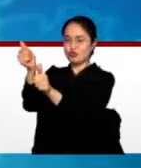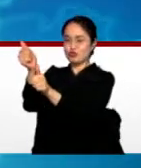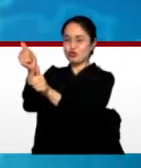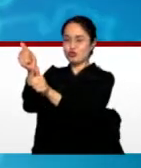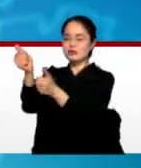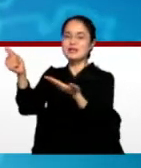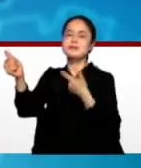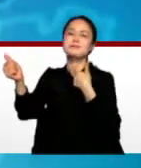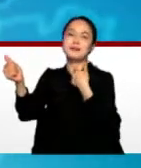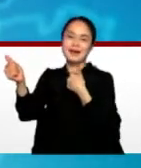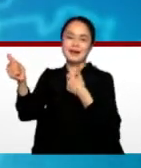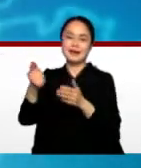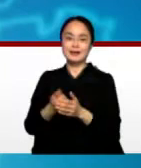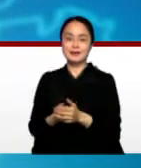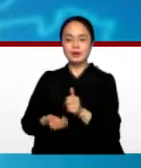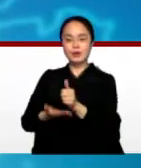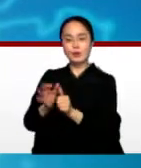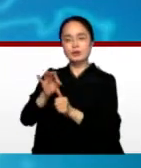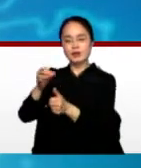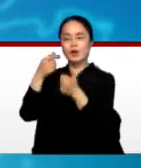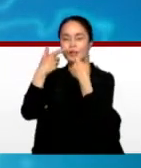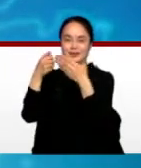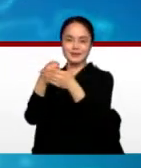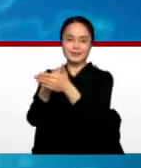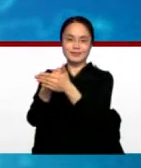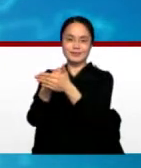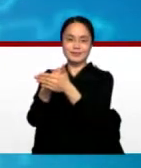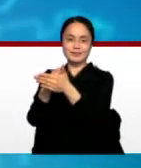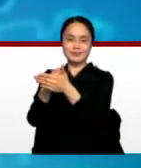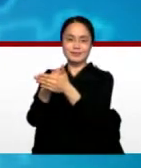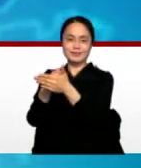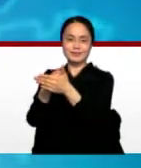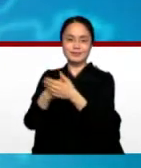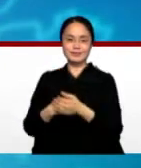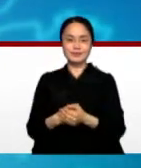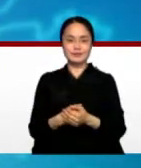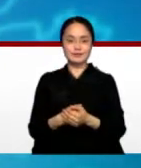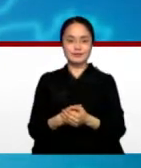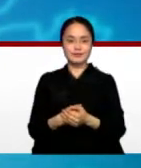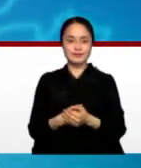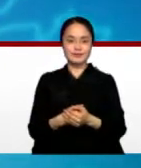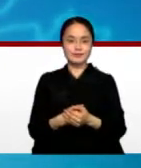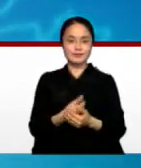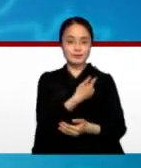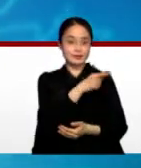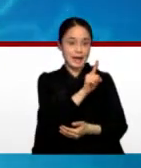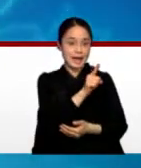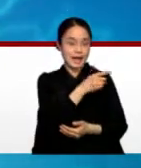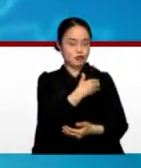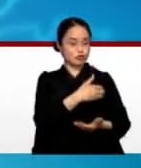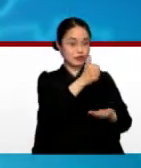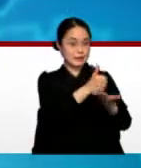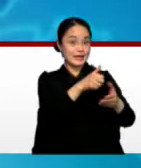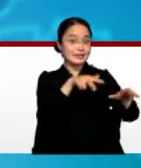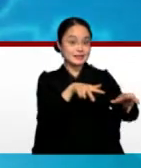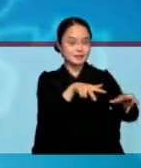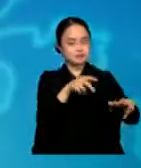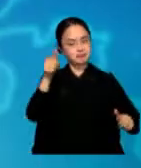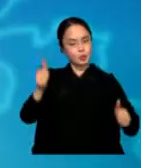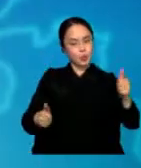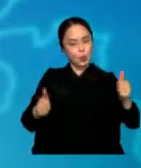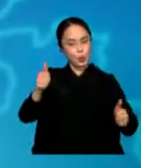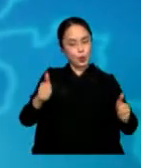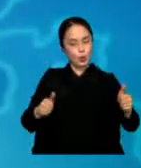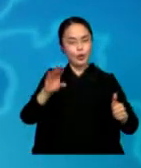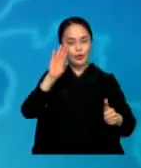확정 됐는데 이로써 현 낮은 구청장과 의 서울시 부시장 출 신간 맞대결로 대진표가 압축 됐습니다